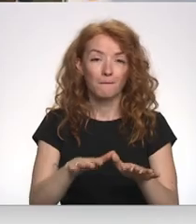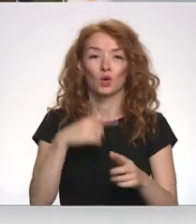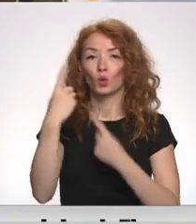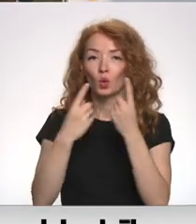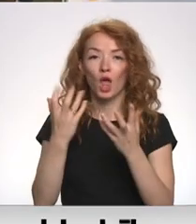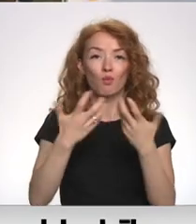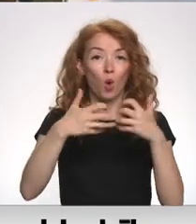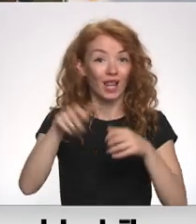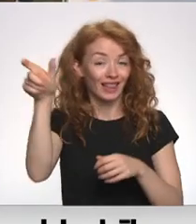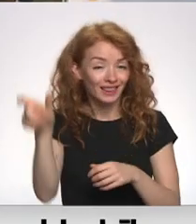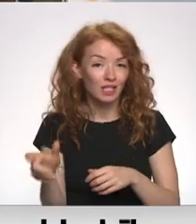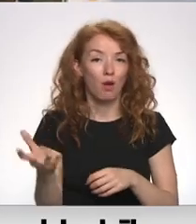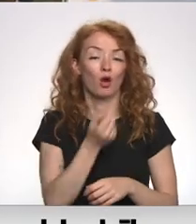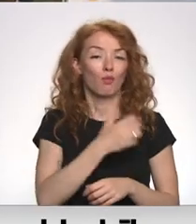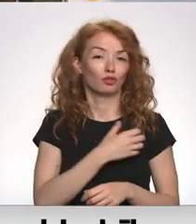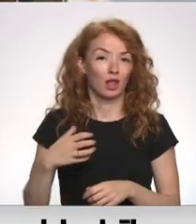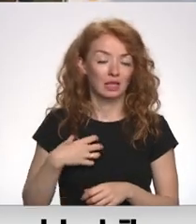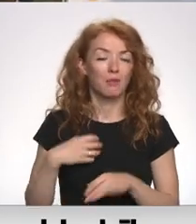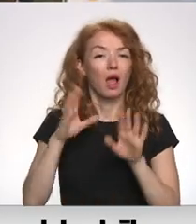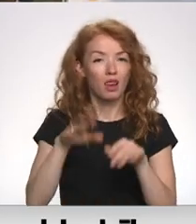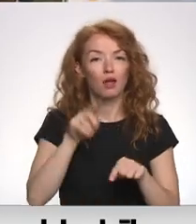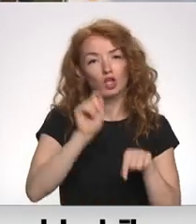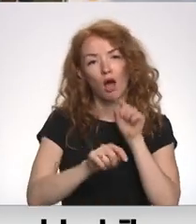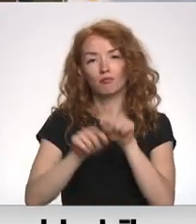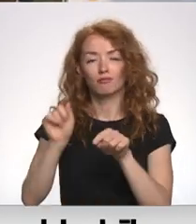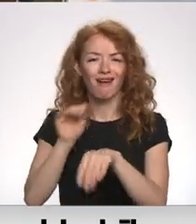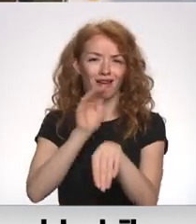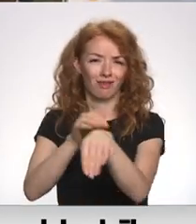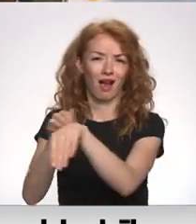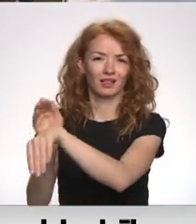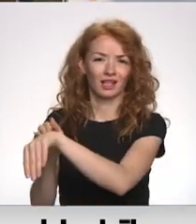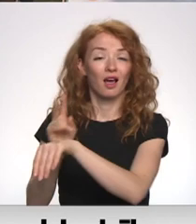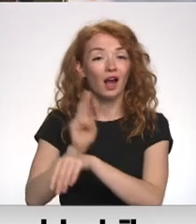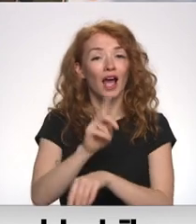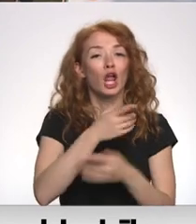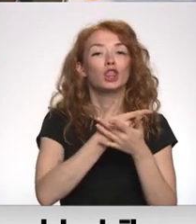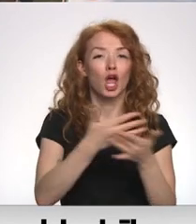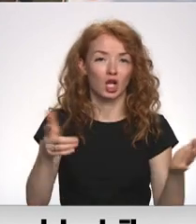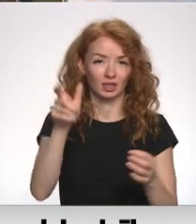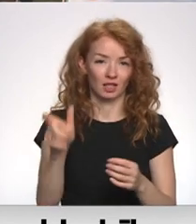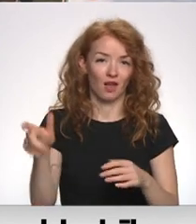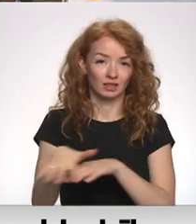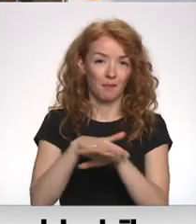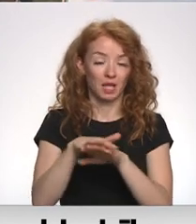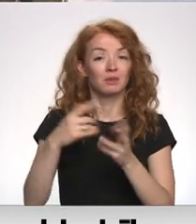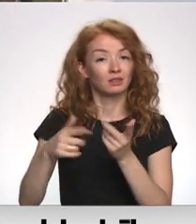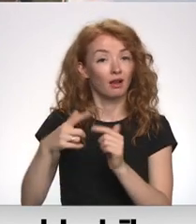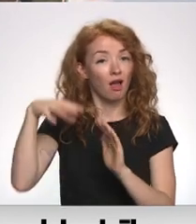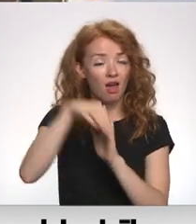ar lēmumu pieņēmējiem, ar pašvaldībām, lai ik pa laikam atgādina, ka cilvēki ir dažādi, taiskaitā arī cilvēki ar invaliditāti,